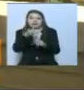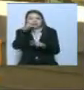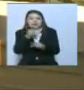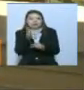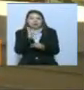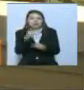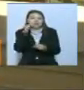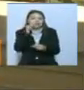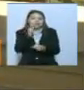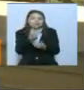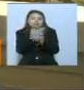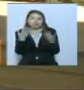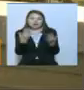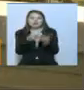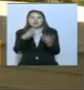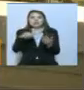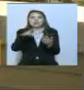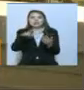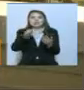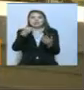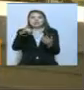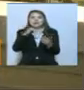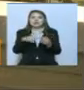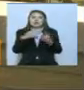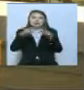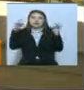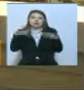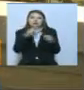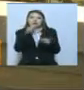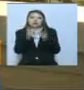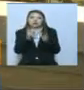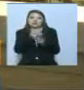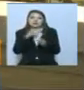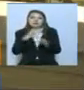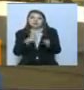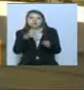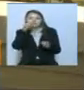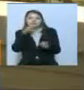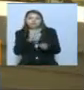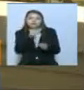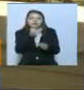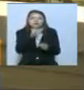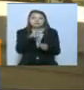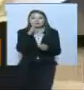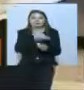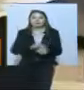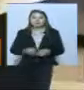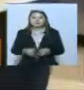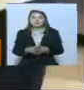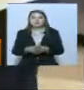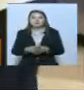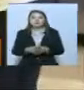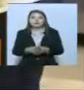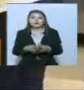Завтра повара обеих стран организуют тайский званый ужин, на котором каждый гость сможет попробовать блюдо нашей традиционной кухни. Как